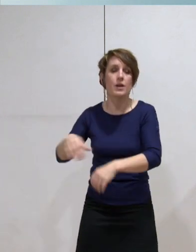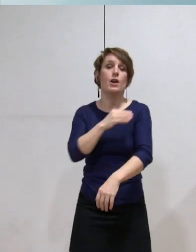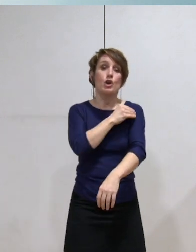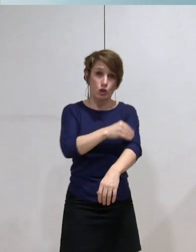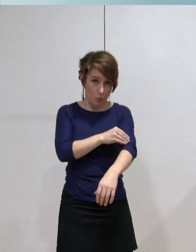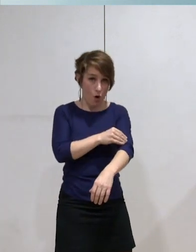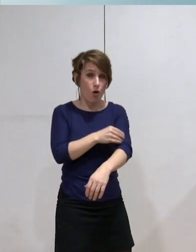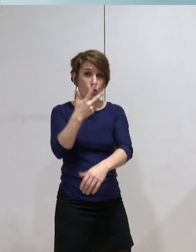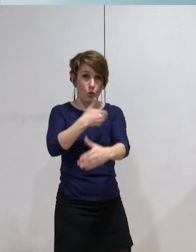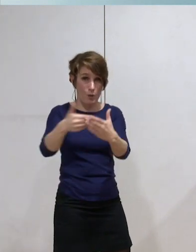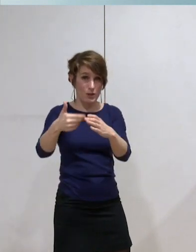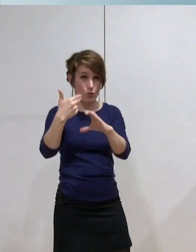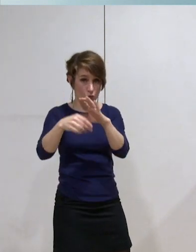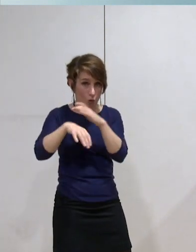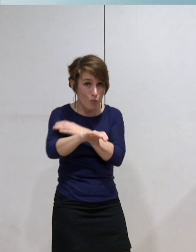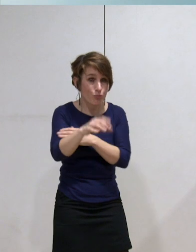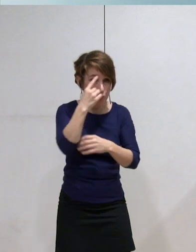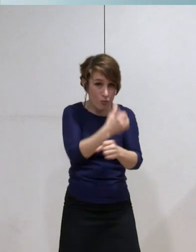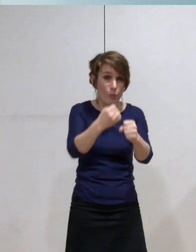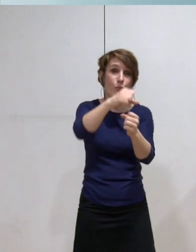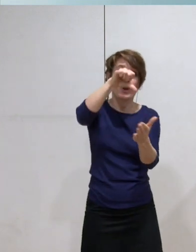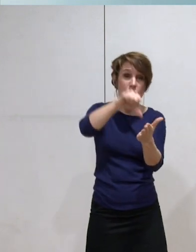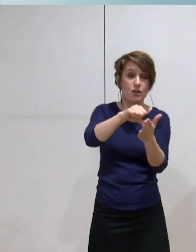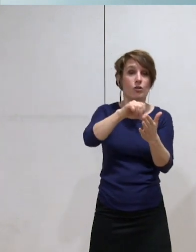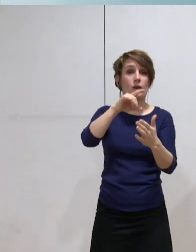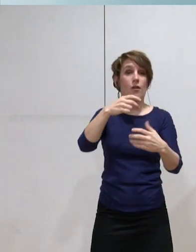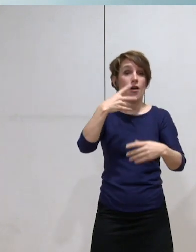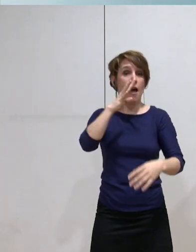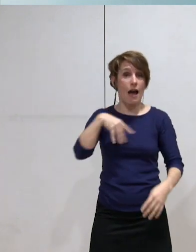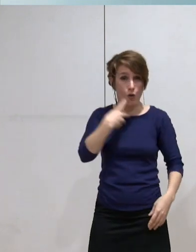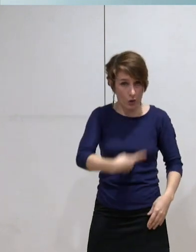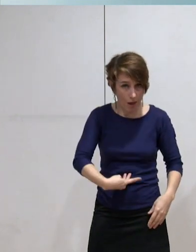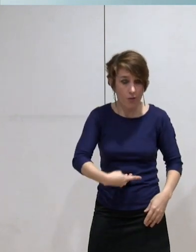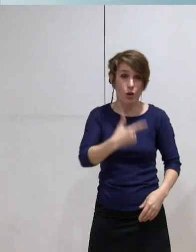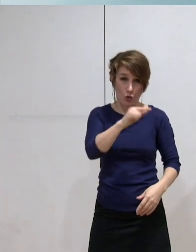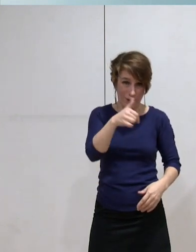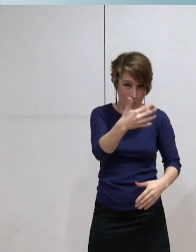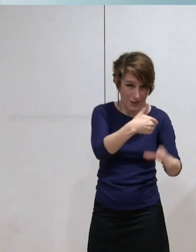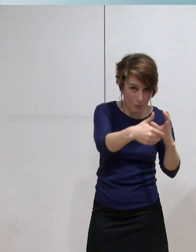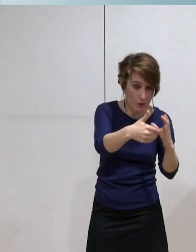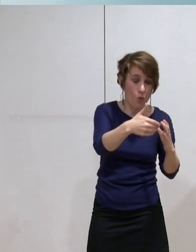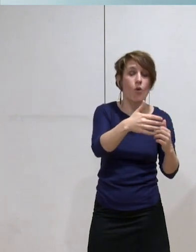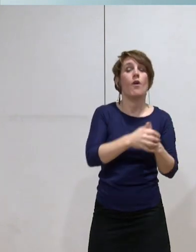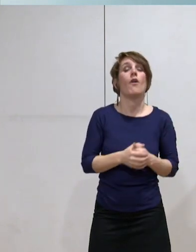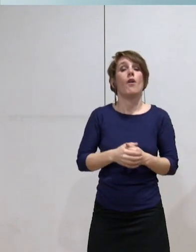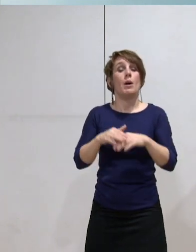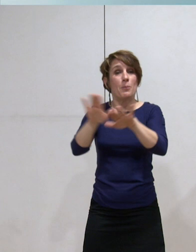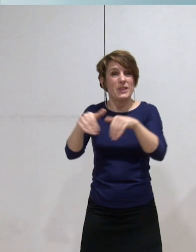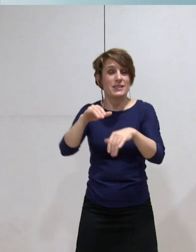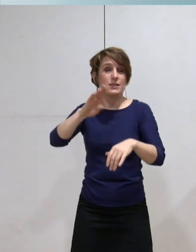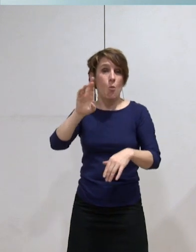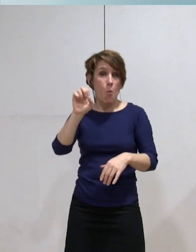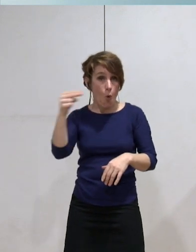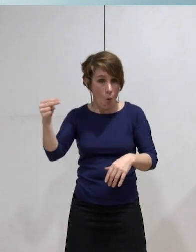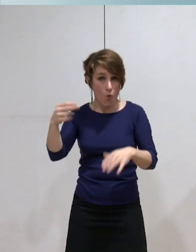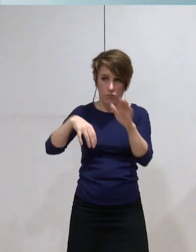travaux pour la reconstruction du centre sportif Harlequin pour 2,5 million d'euros des gros travaux d'entretien sur la piscine jambron